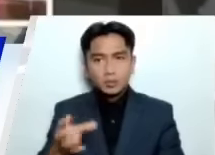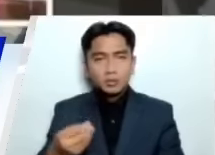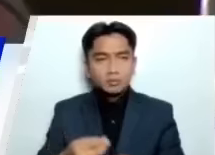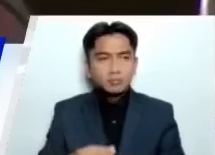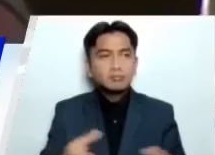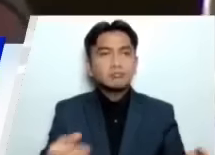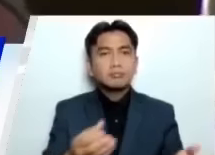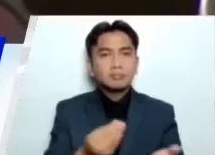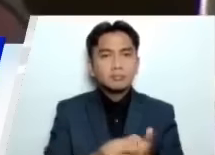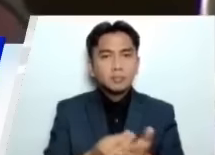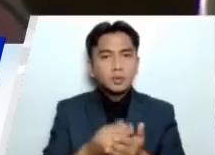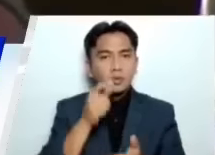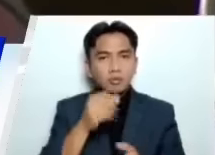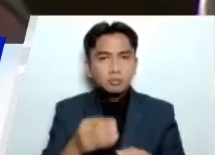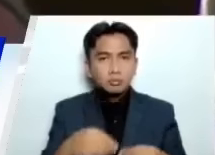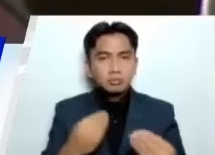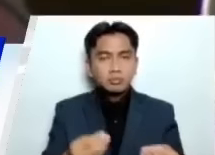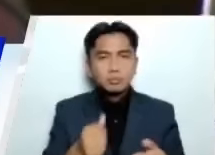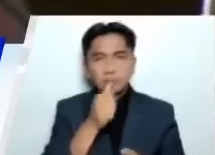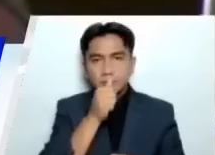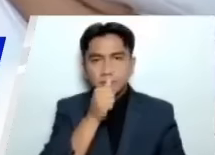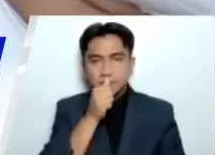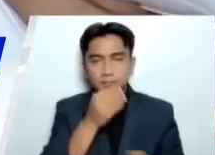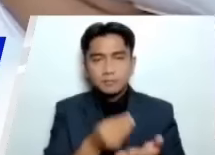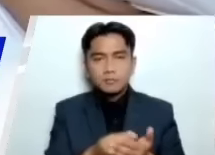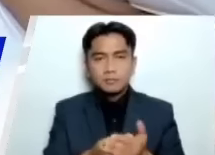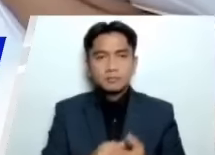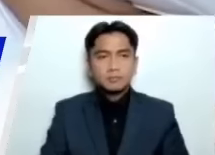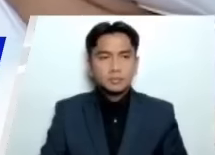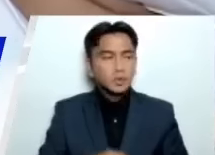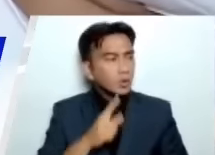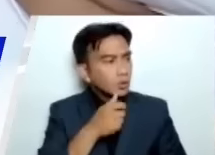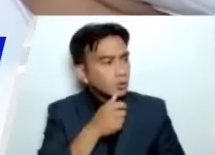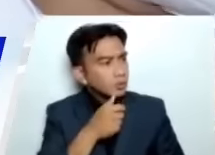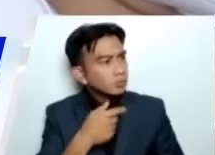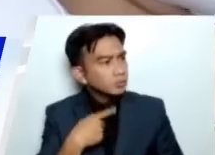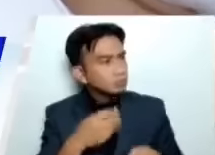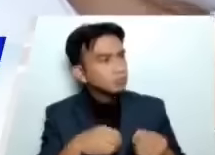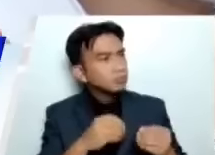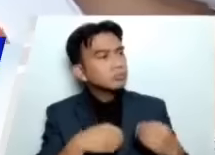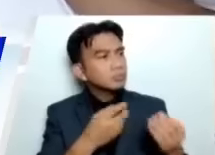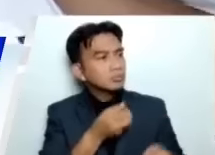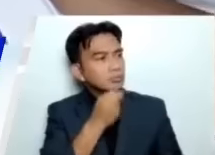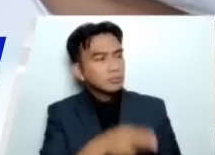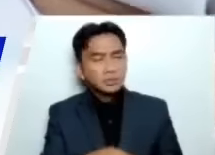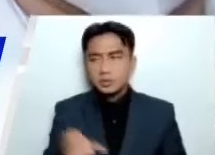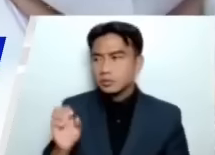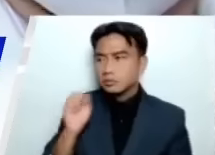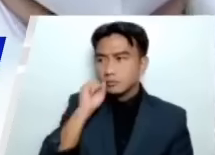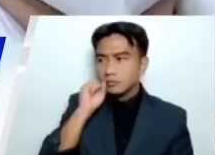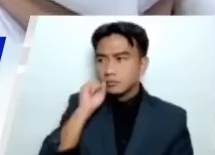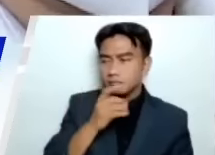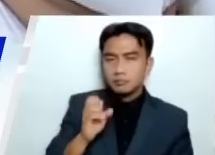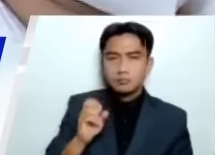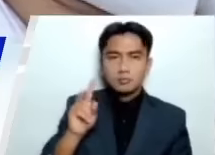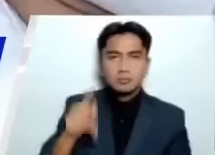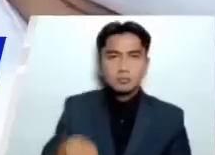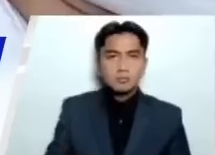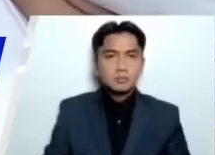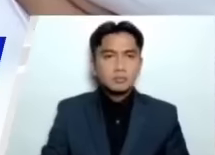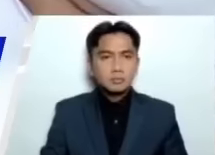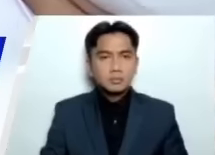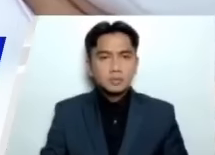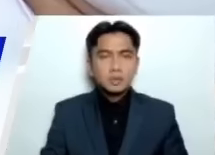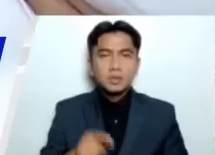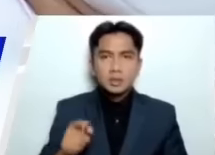confidential funds. Ang instruction ang galing po kay VP Sara. This is the reason why we don't want to discuss confidential funds,